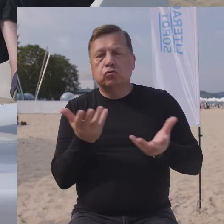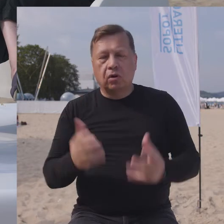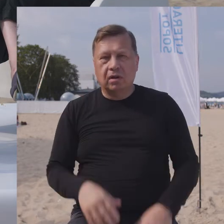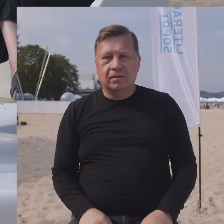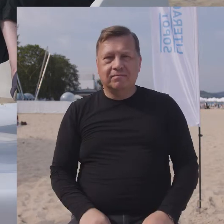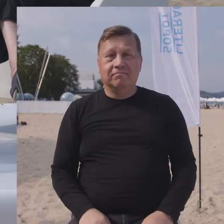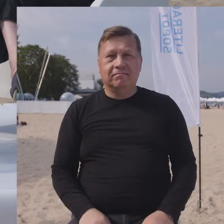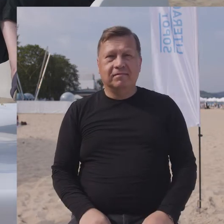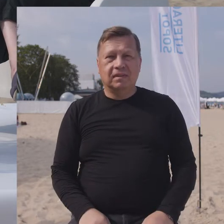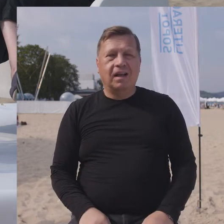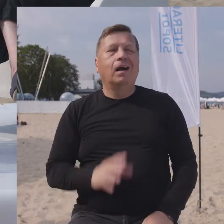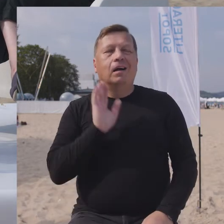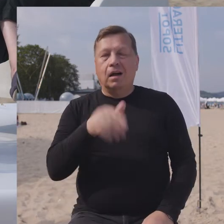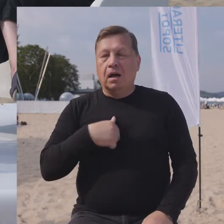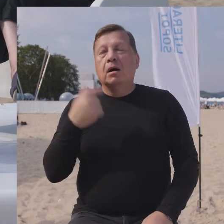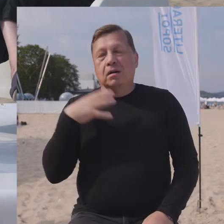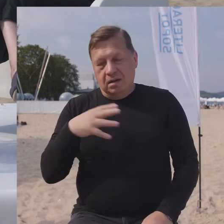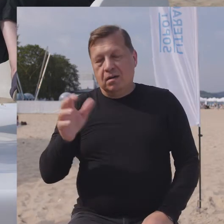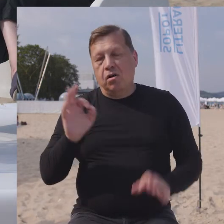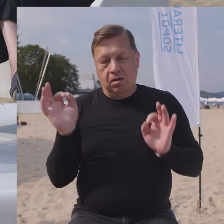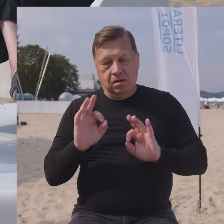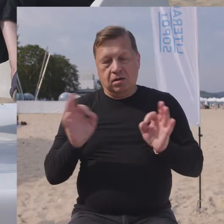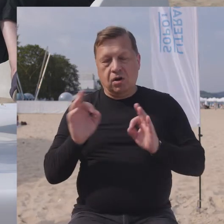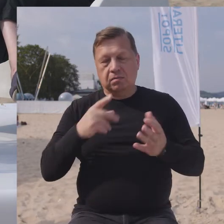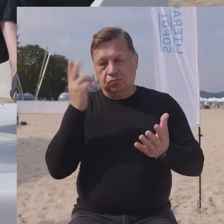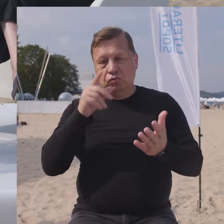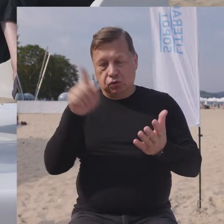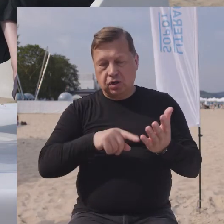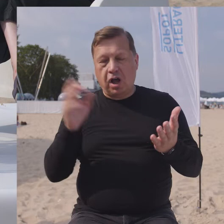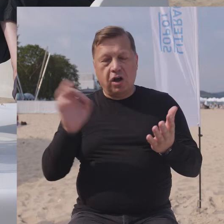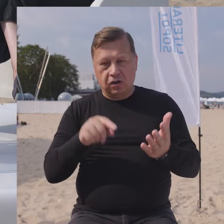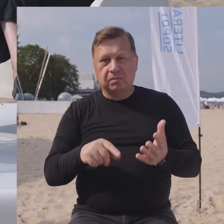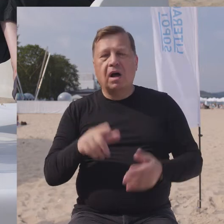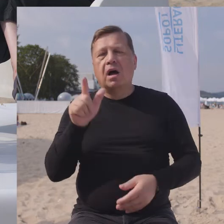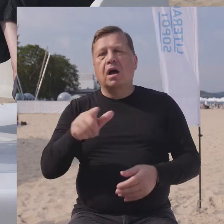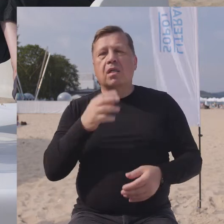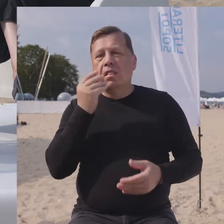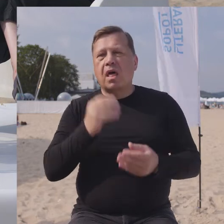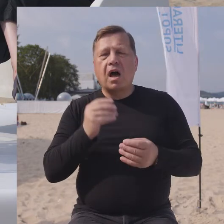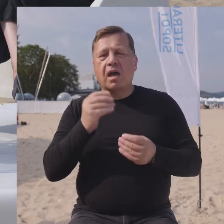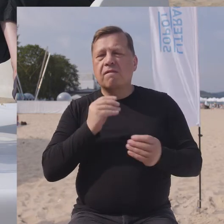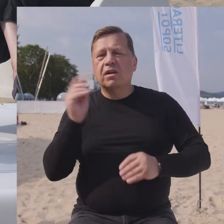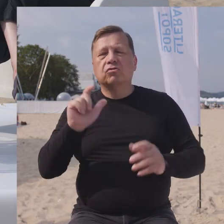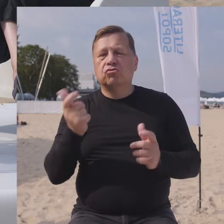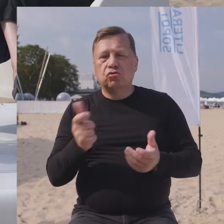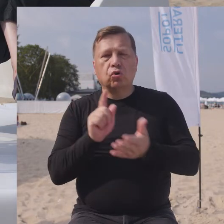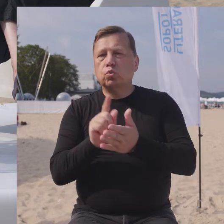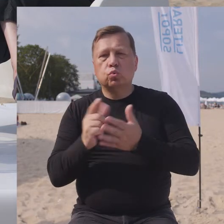Przeczytałam kiedyś taką dość okrutną, takie właściwie stwierdzenie, że największym sukcesem to jest w ogóle doprowadzić dziecko